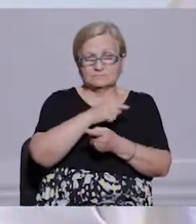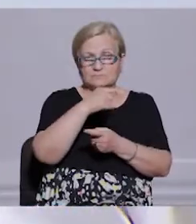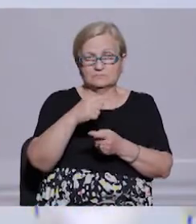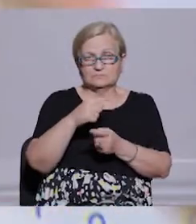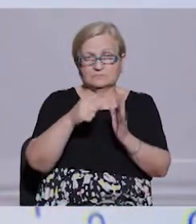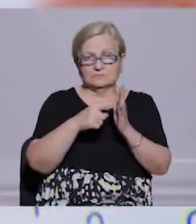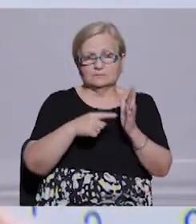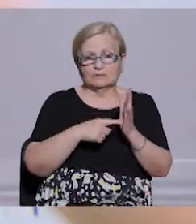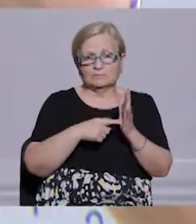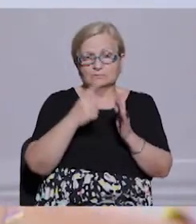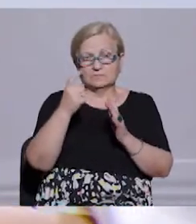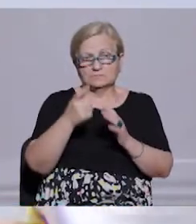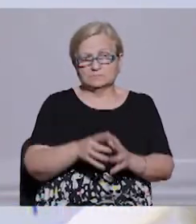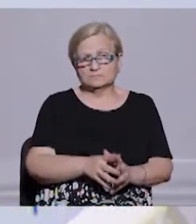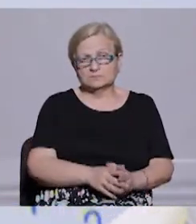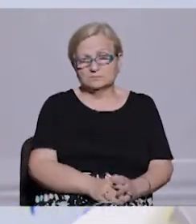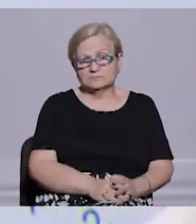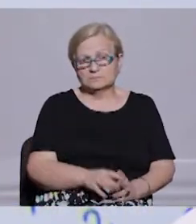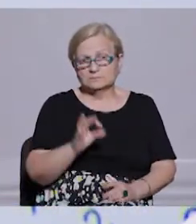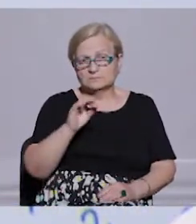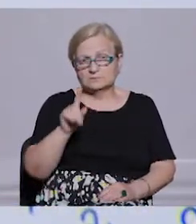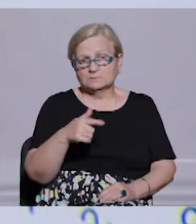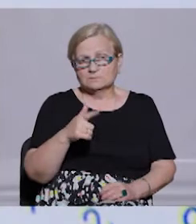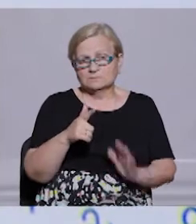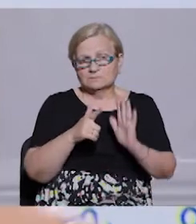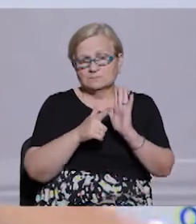უნდა გავყოთ 100-ზე. ხომ? ანუ